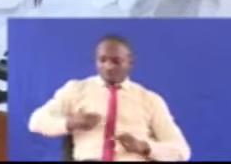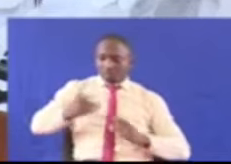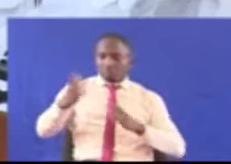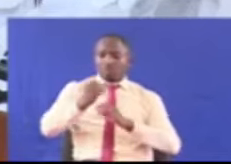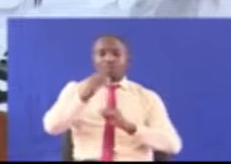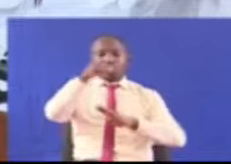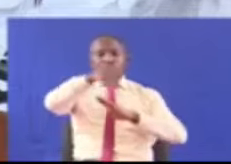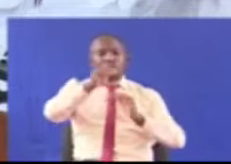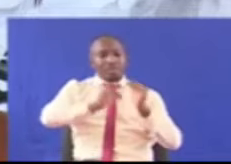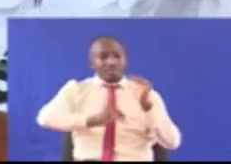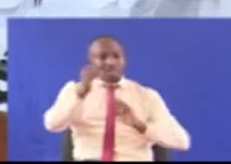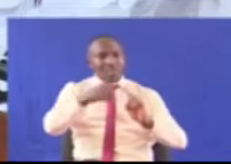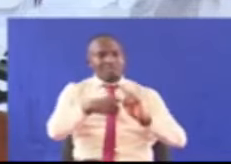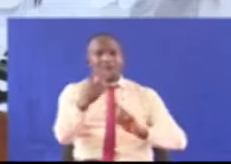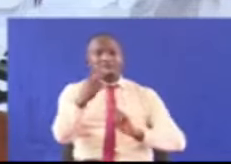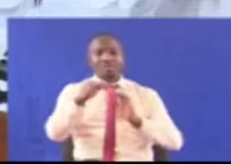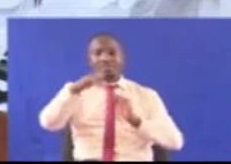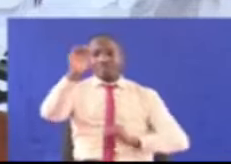juu kabisa.